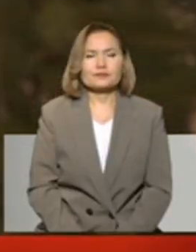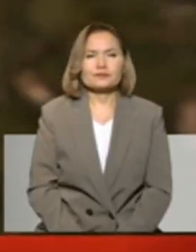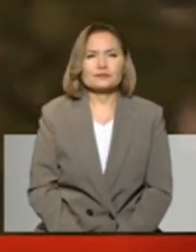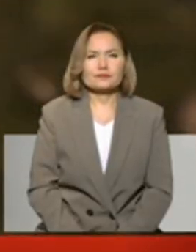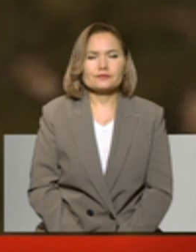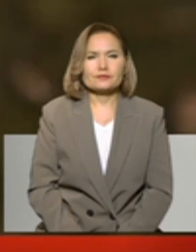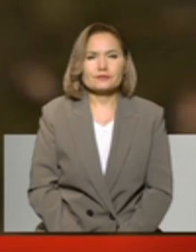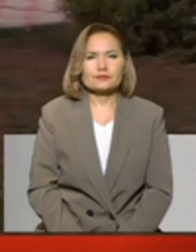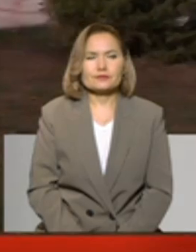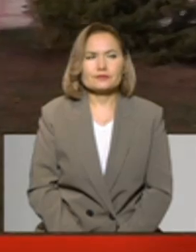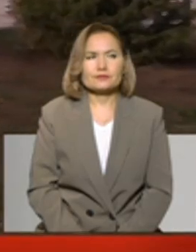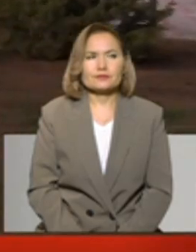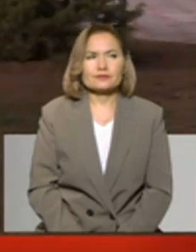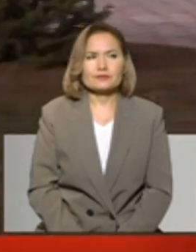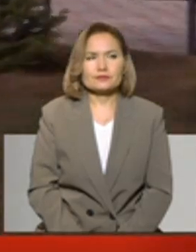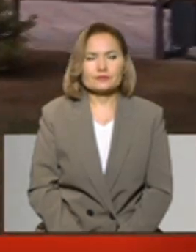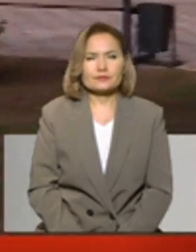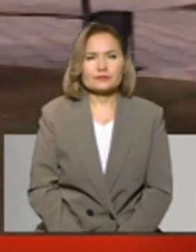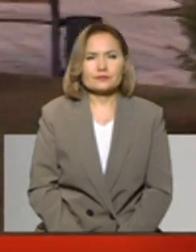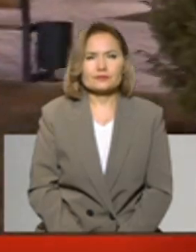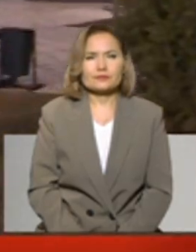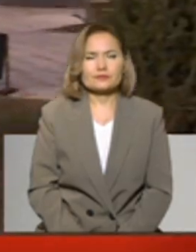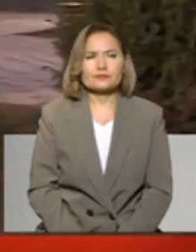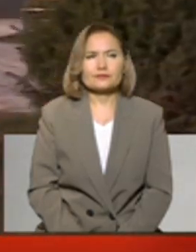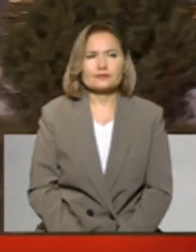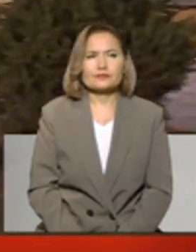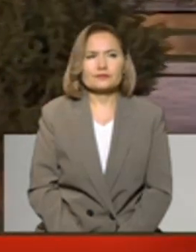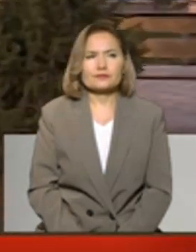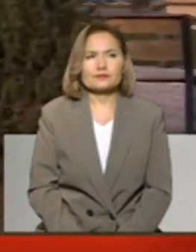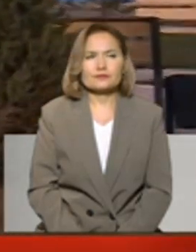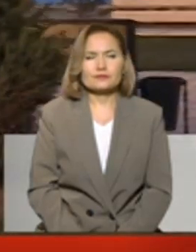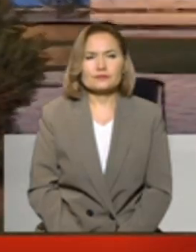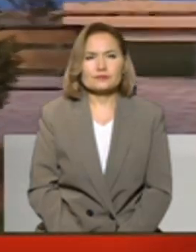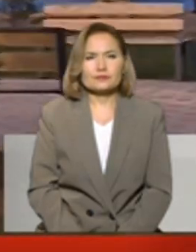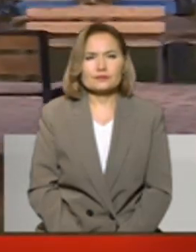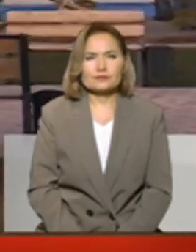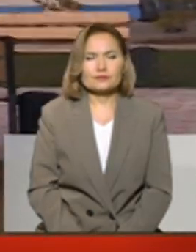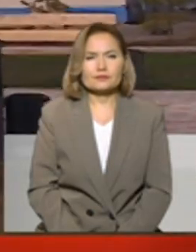Ботагөз Исланқызы, президент телерадио кешенінің көмегімен ұлттық арна, Ақмола облысы.